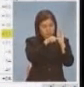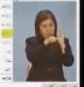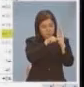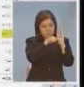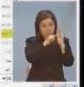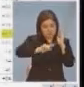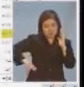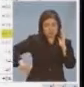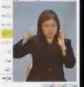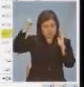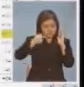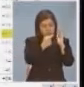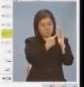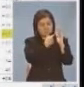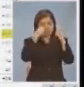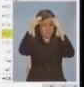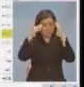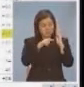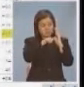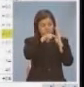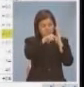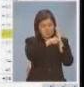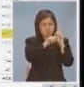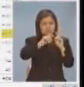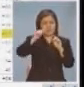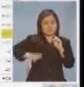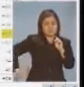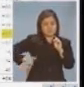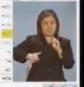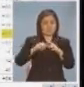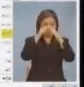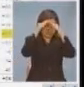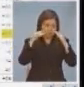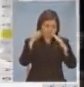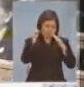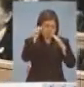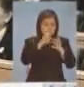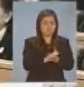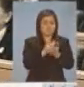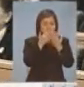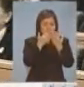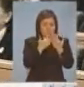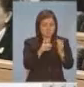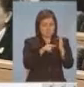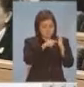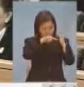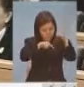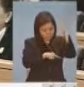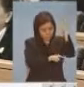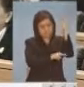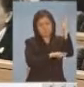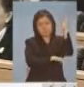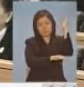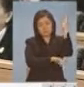พูชาหรือประเทศพม่าอย่างนี้เป็นต้นและแน่นอนที่สุดค่ะด้ามขวานไทยของเราก็สามารถที่จะติดต่อไปยังประเทศมาเลเซียและสิงคโปร์